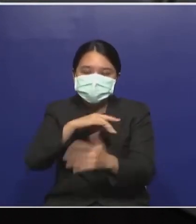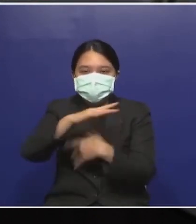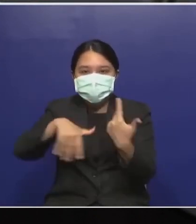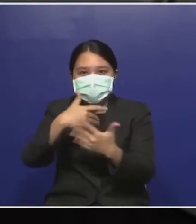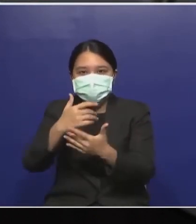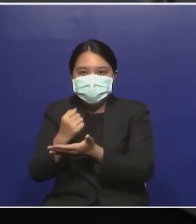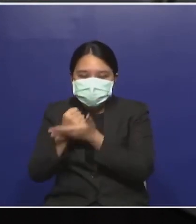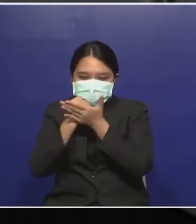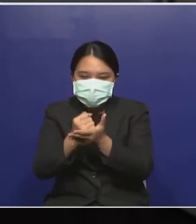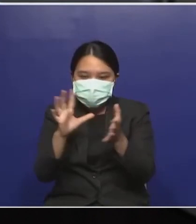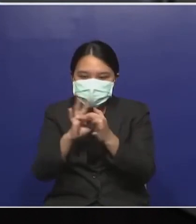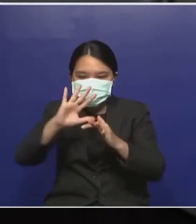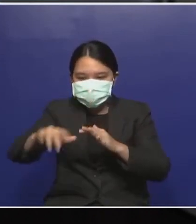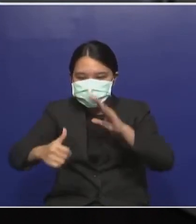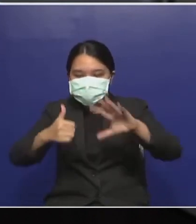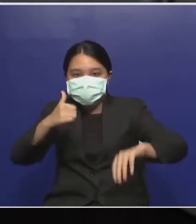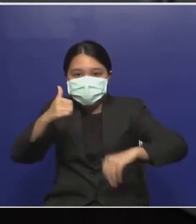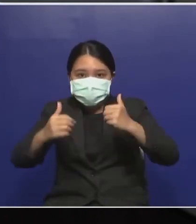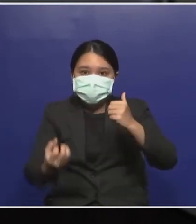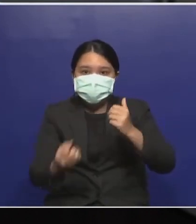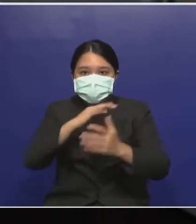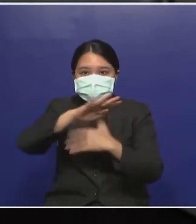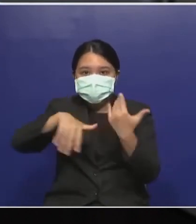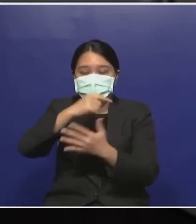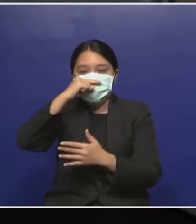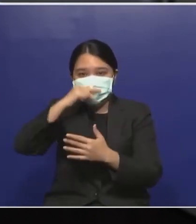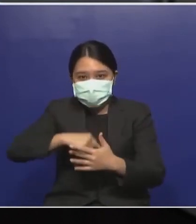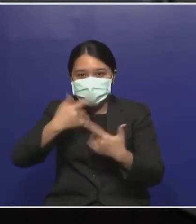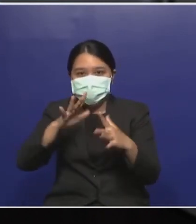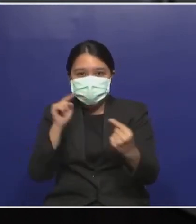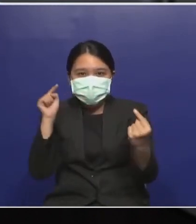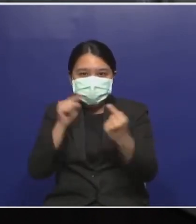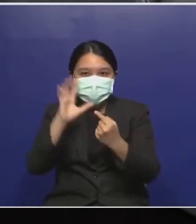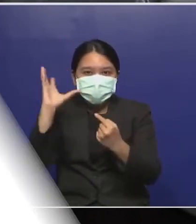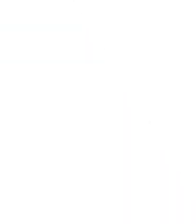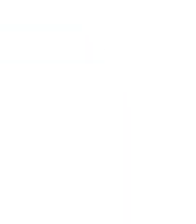รับกบการฝื้นฟูส่งแบรอมไทยและสอดคร้องกับระแสโลกขอบคุณครั ท่านประทาน